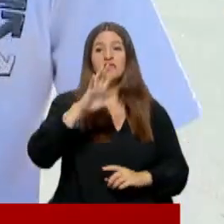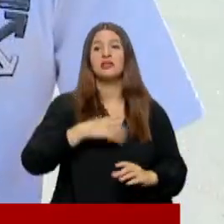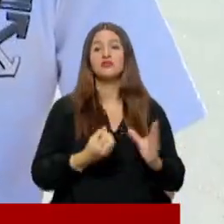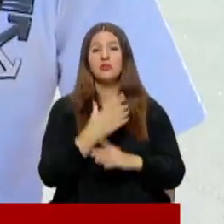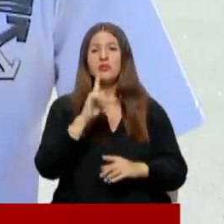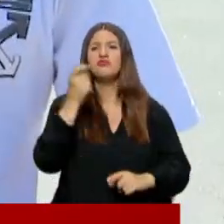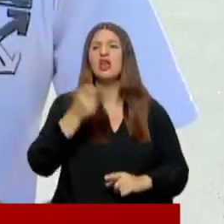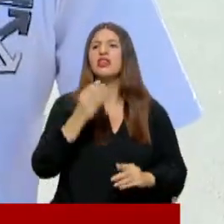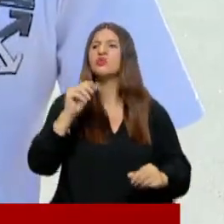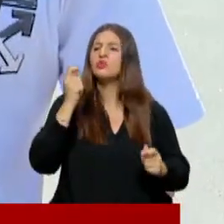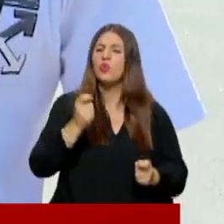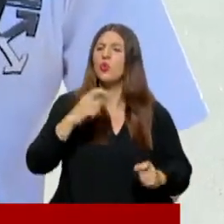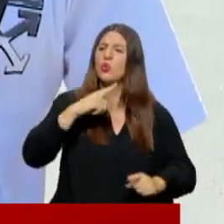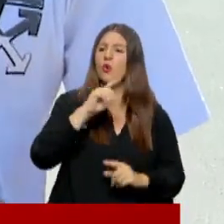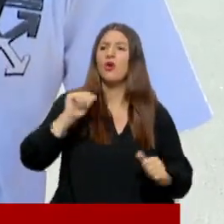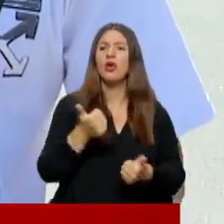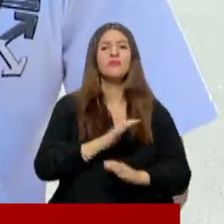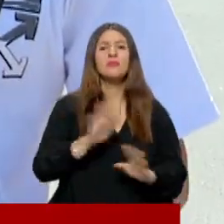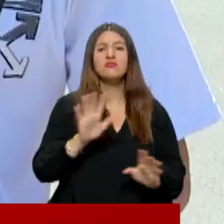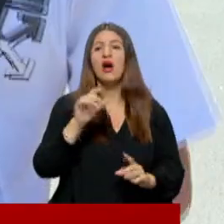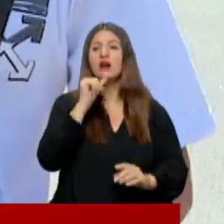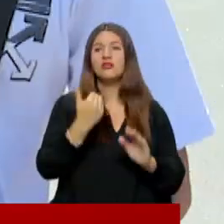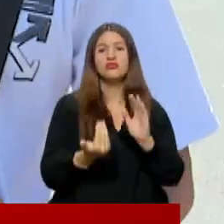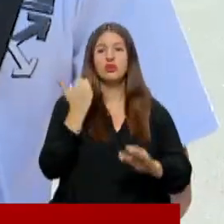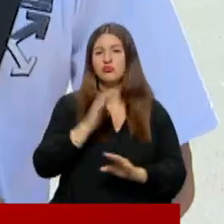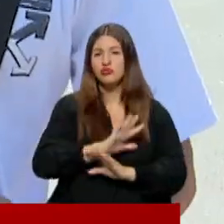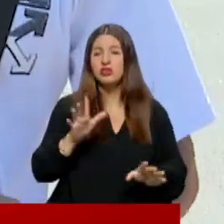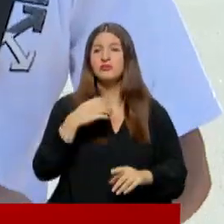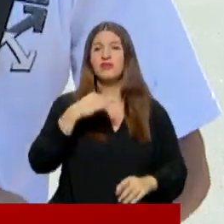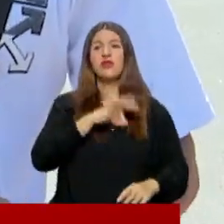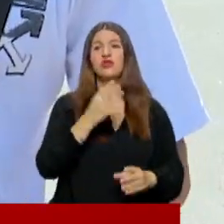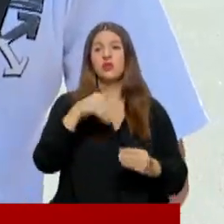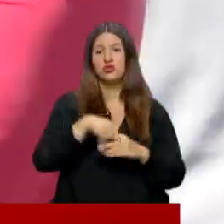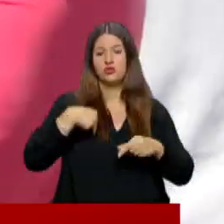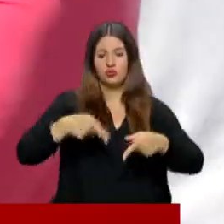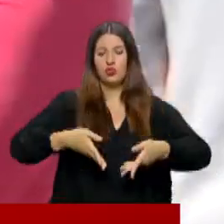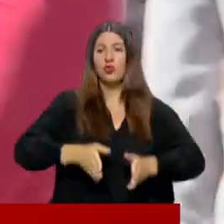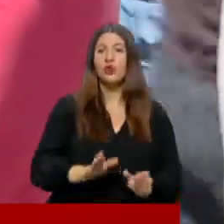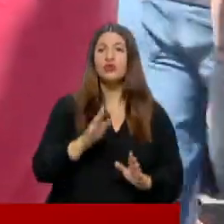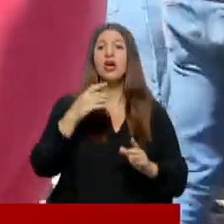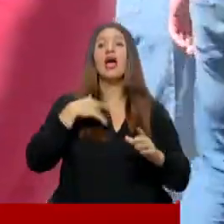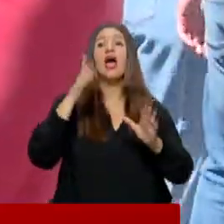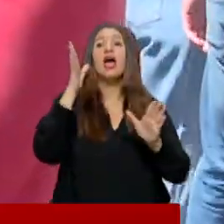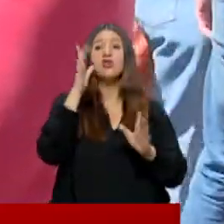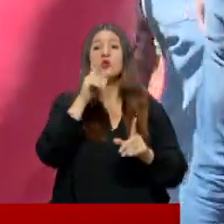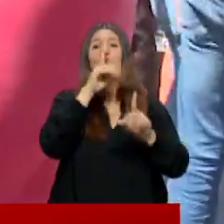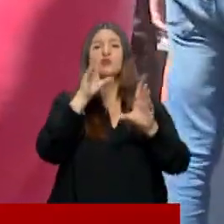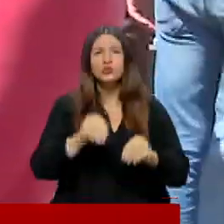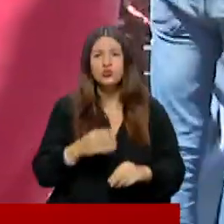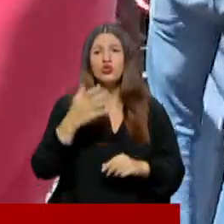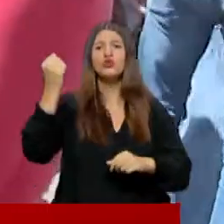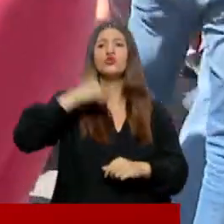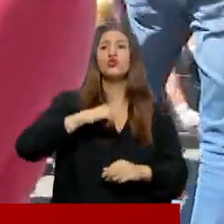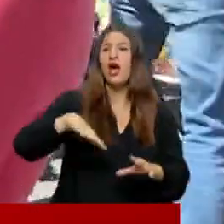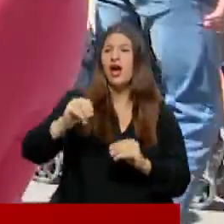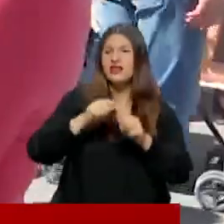lazım. Şartlar ne kadar zor olursa olsun asla dönmeyeceğiz. Faydalı olmak için biz bu ülkede doğduk. Ezanlarımız susmuştu.